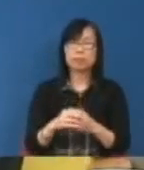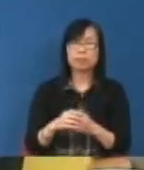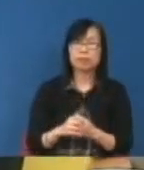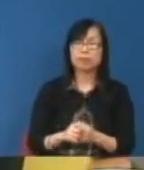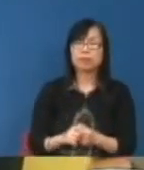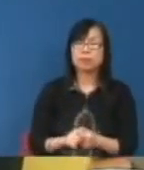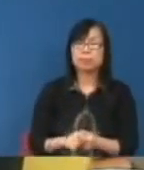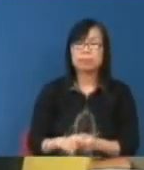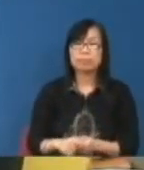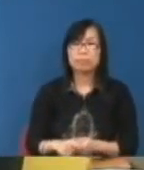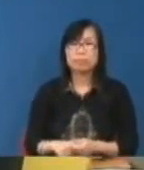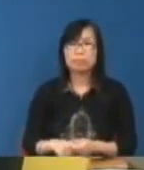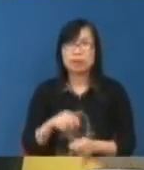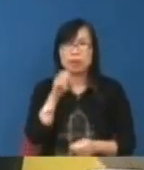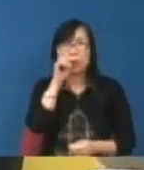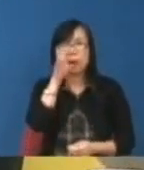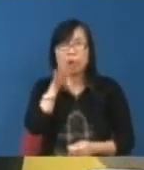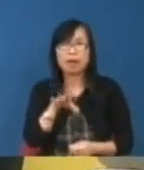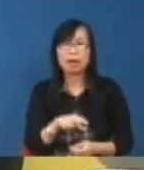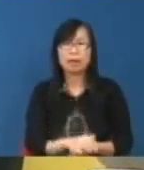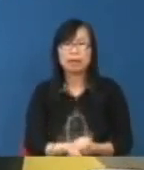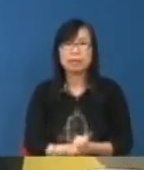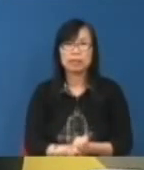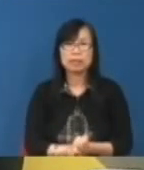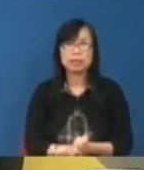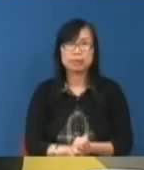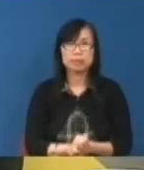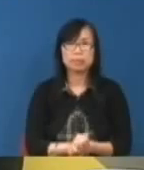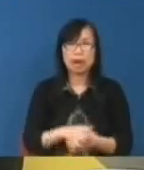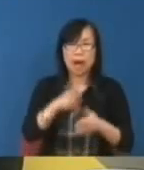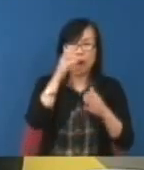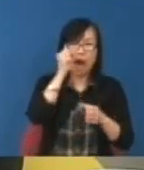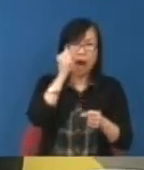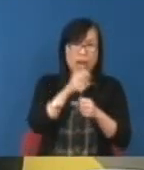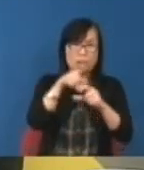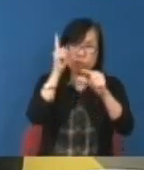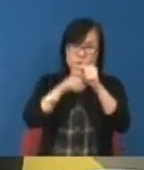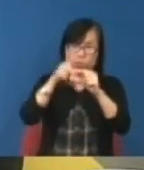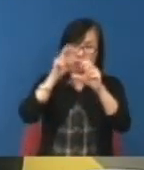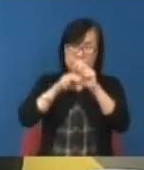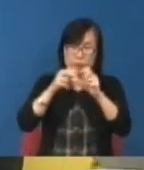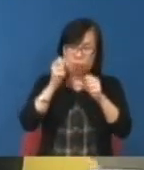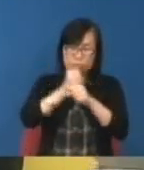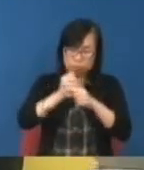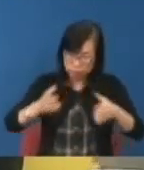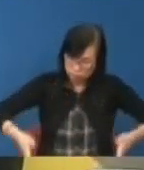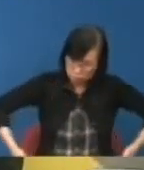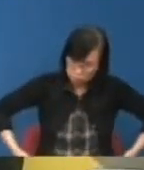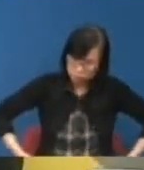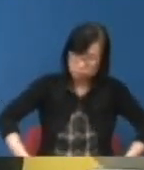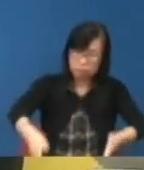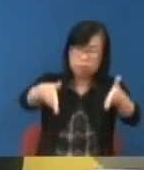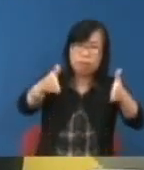就講話整海濱長廊喺中西區咁樣。咁咧就喺